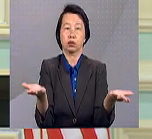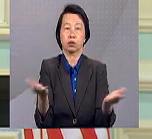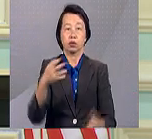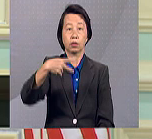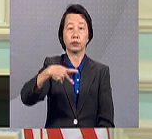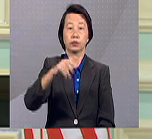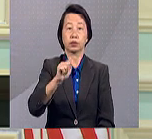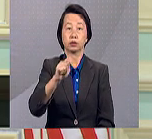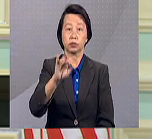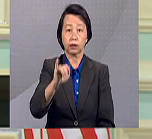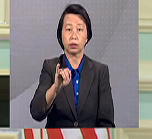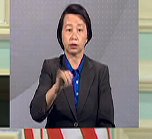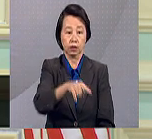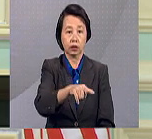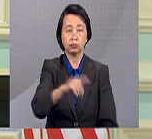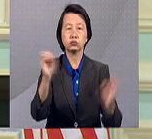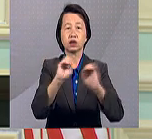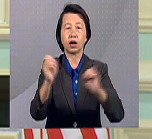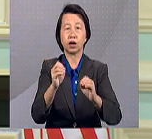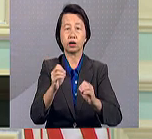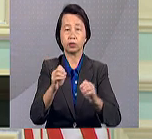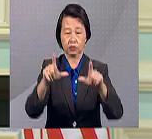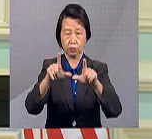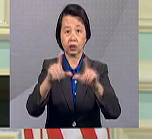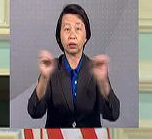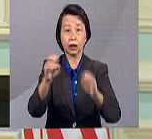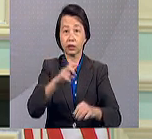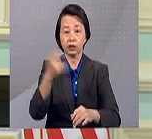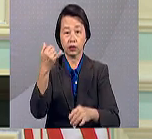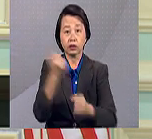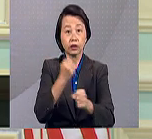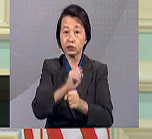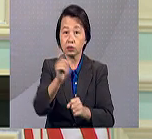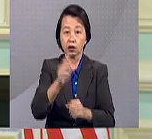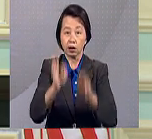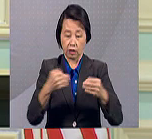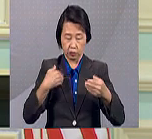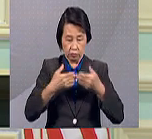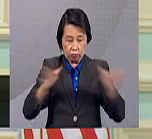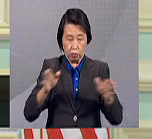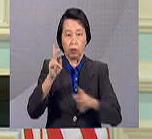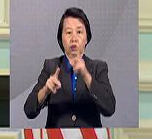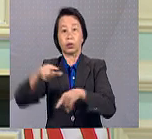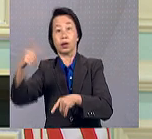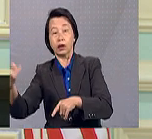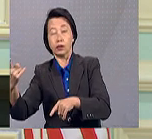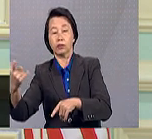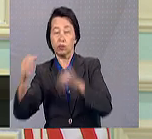Parti tidak mempunyai dokumen perjalanan. Kalau kita buka, orang lain